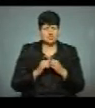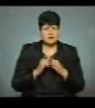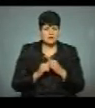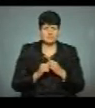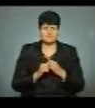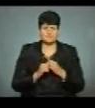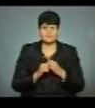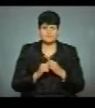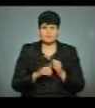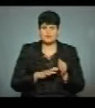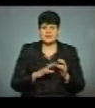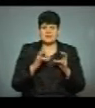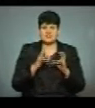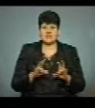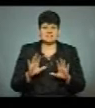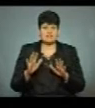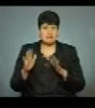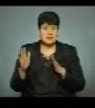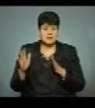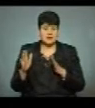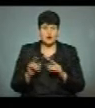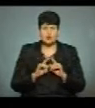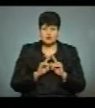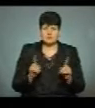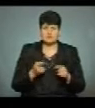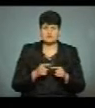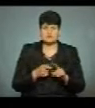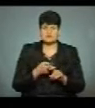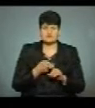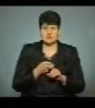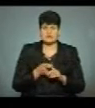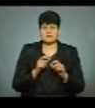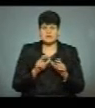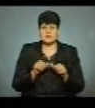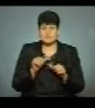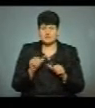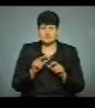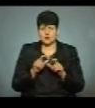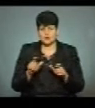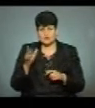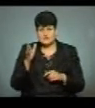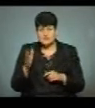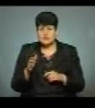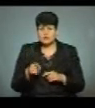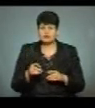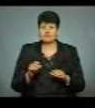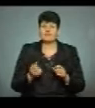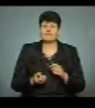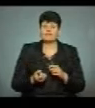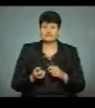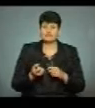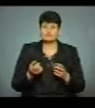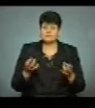трапляються нещасні випадки, а особливо це стосується закладів позашкільної освіти. І тому виникла необхідність провести